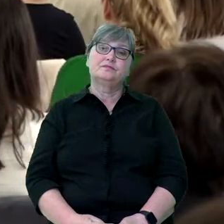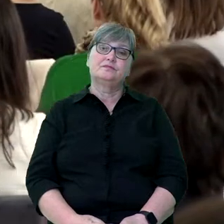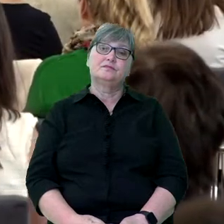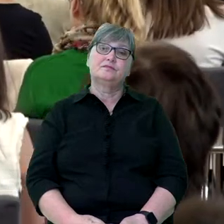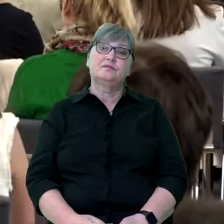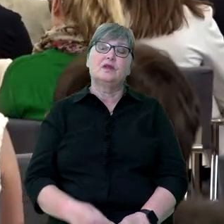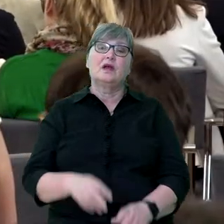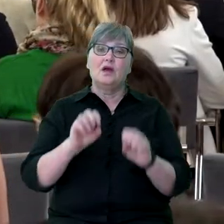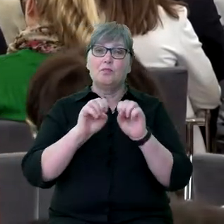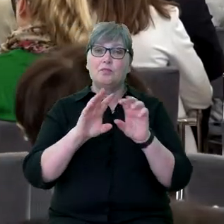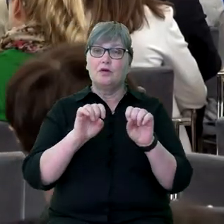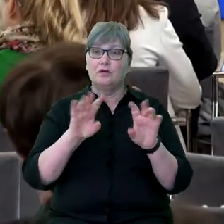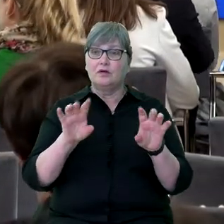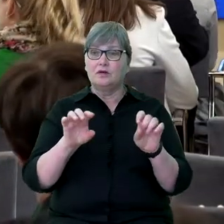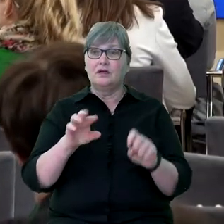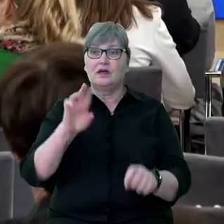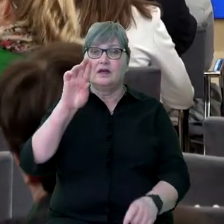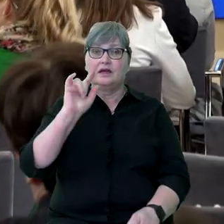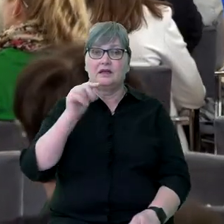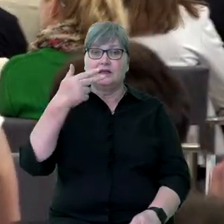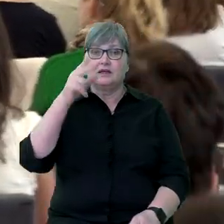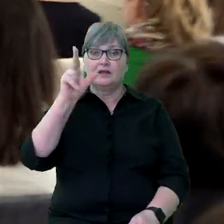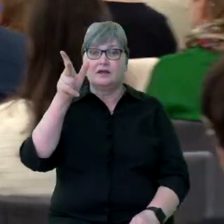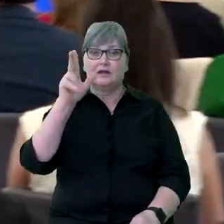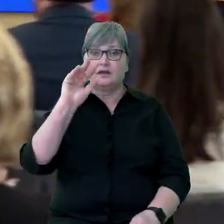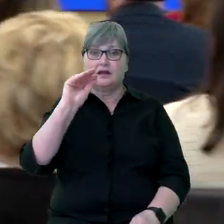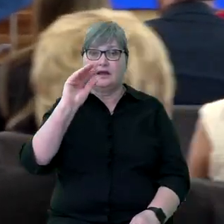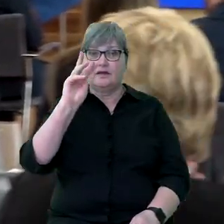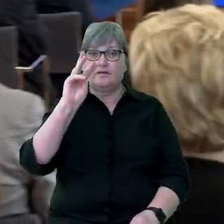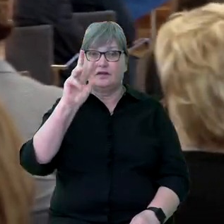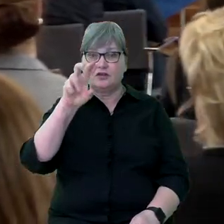panią profesor Józefę Hrynkiewicz,